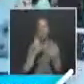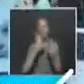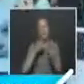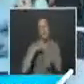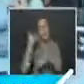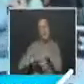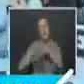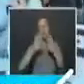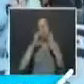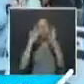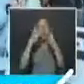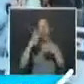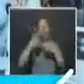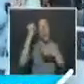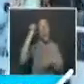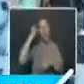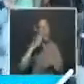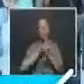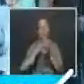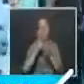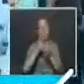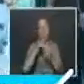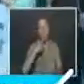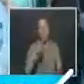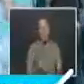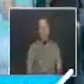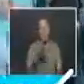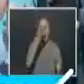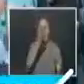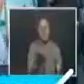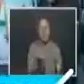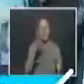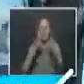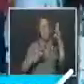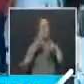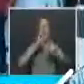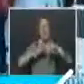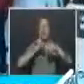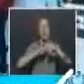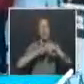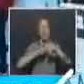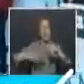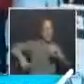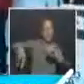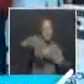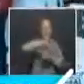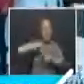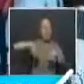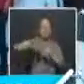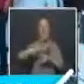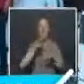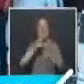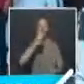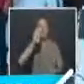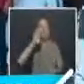סיימתי 9 שנות לימוד בסך הכל. אני מלגזן במפעל מתכת, סביבי רק ביביסטים,